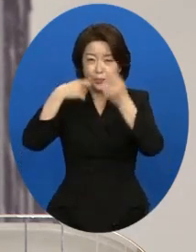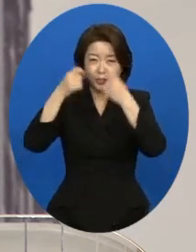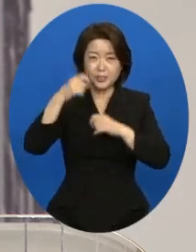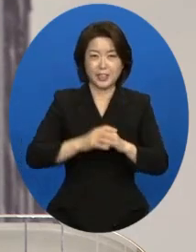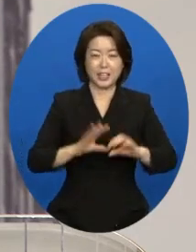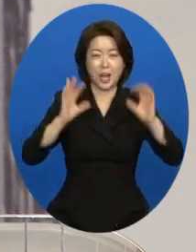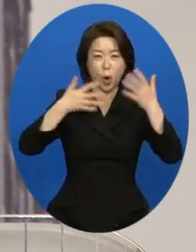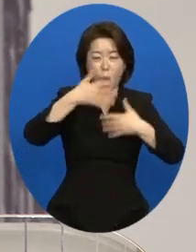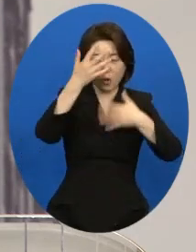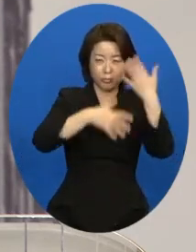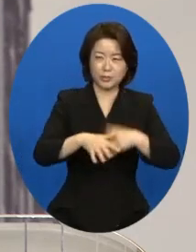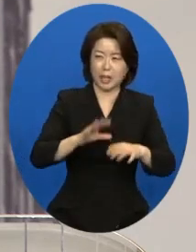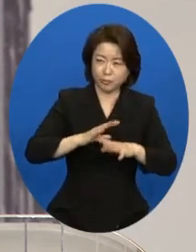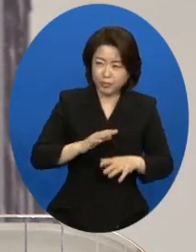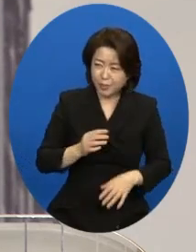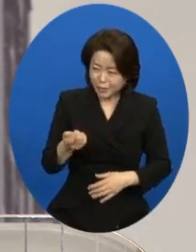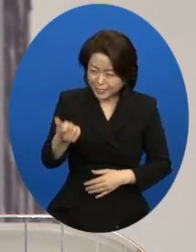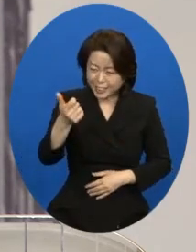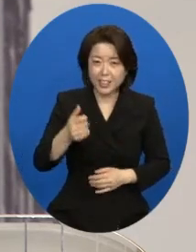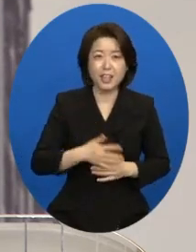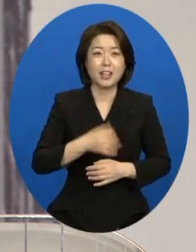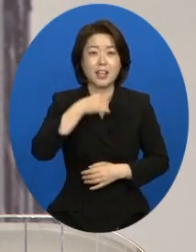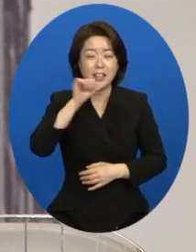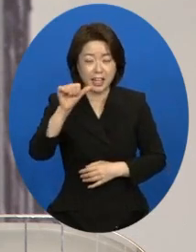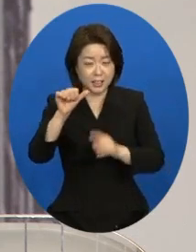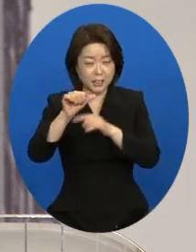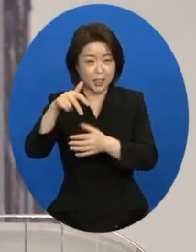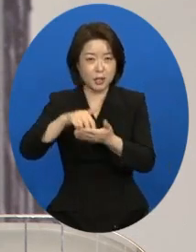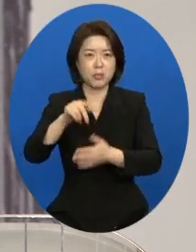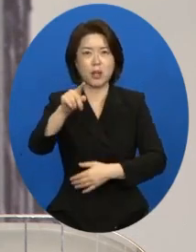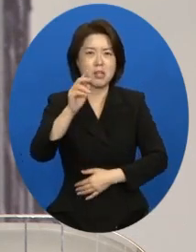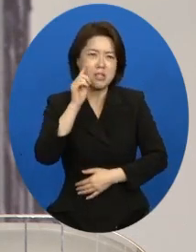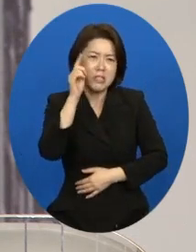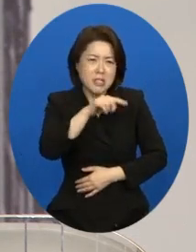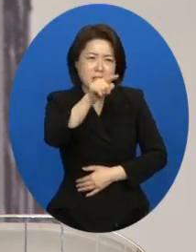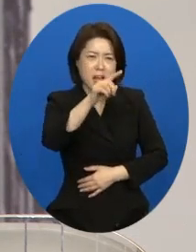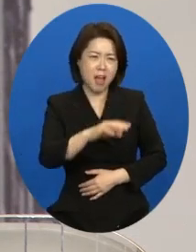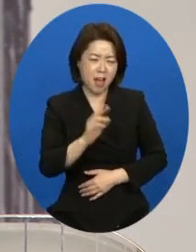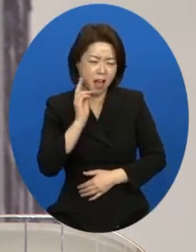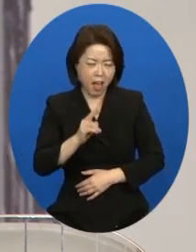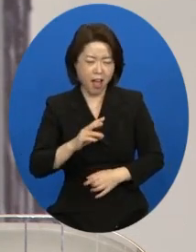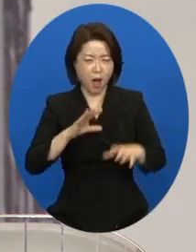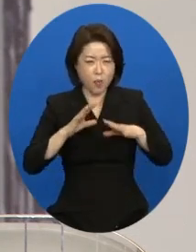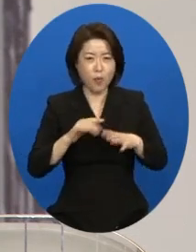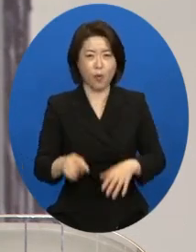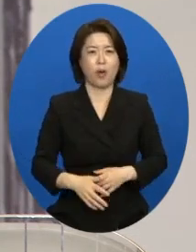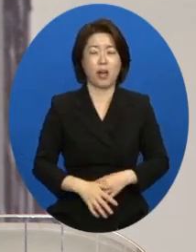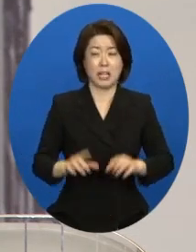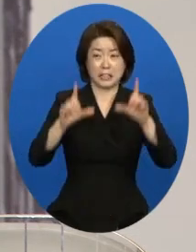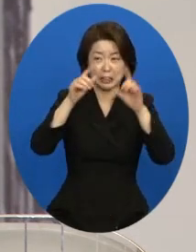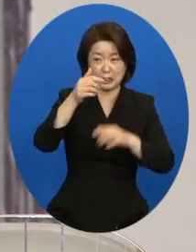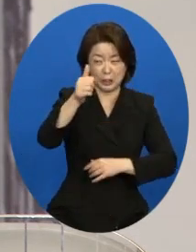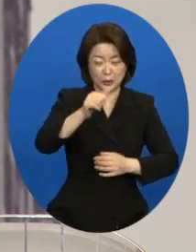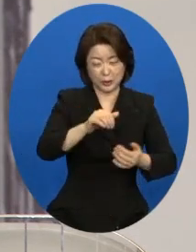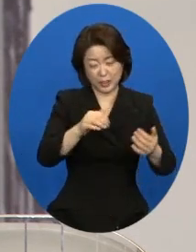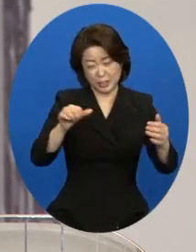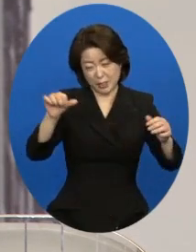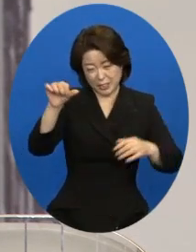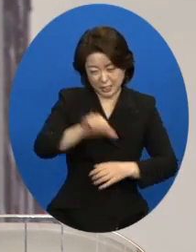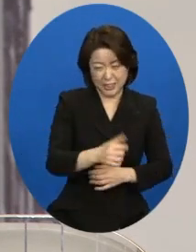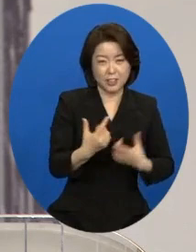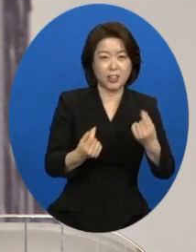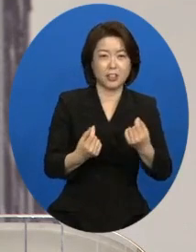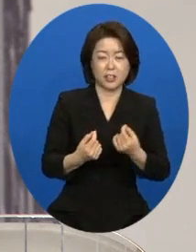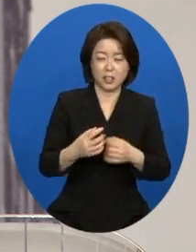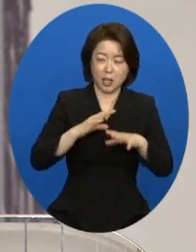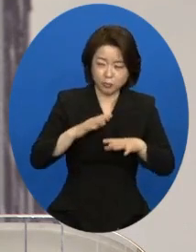뭐 무서워봤자 얼마나 무섭겠어요. 근데 다섯 살짜리 보기에는 너무 악당이 악랄하고 이 주인공이 지는 거야. 너무 막 무서워서 울고